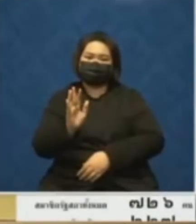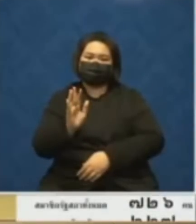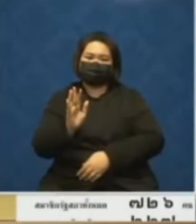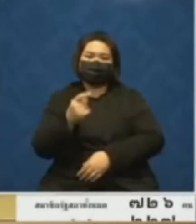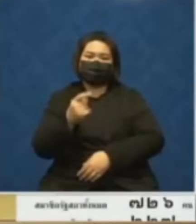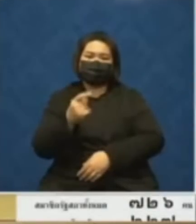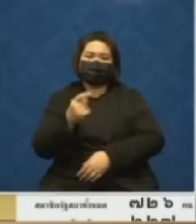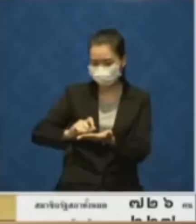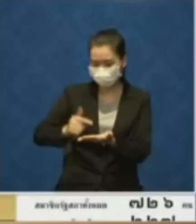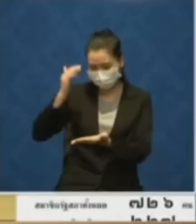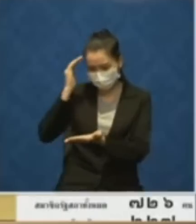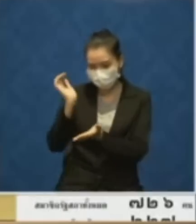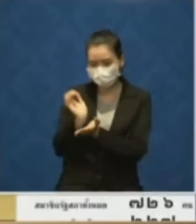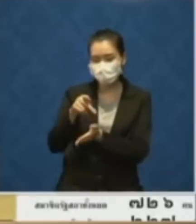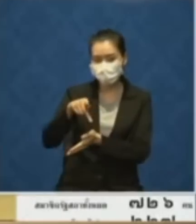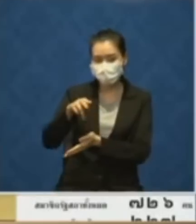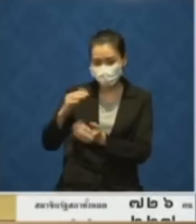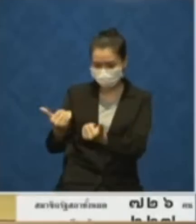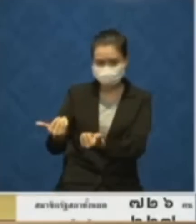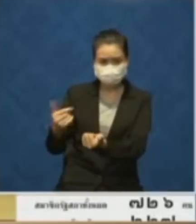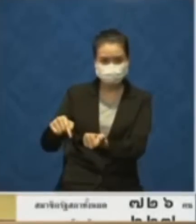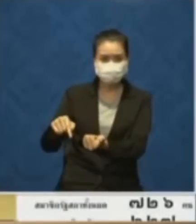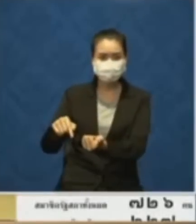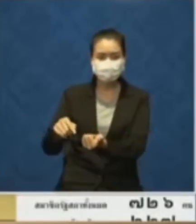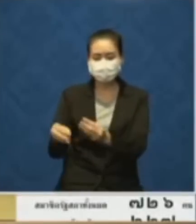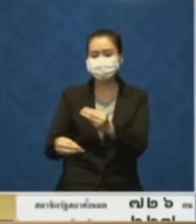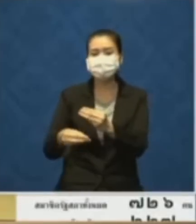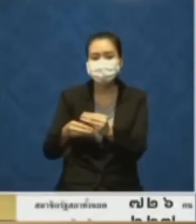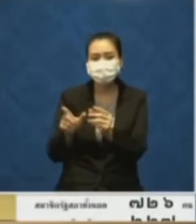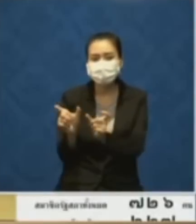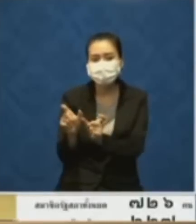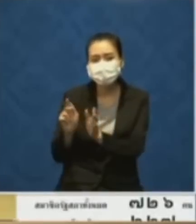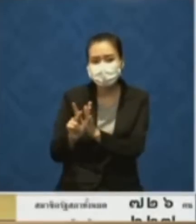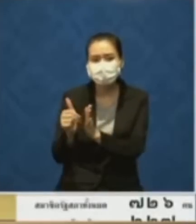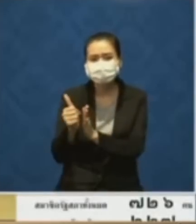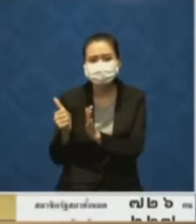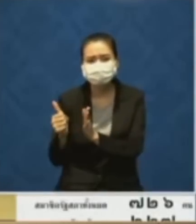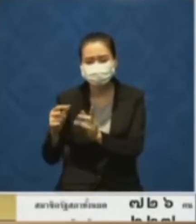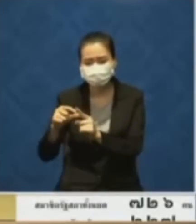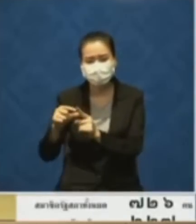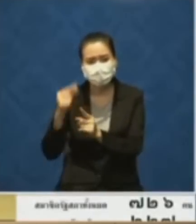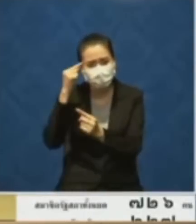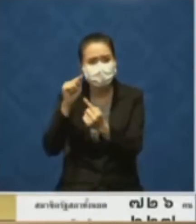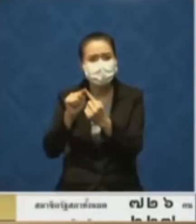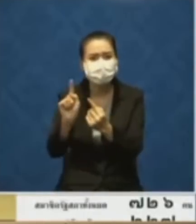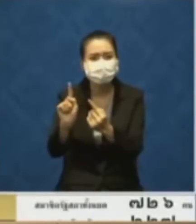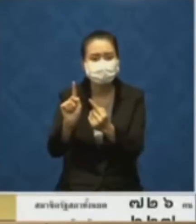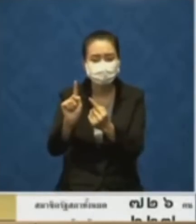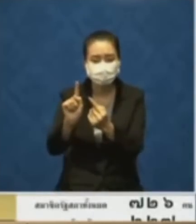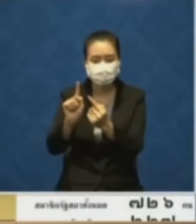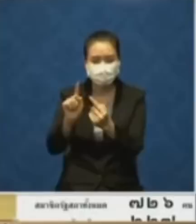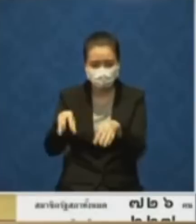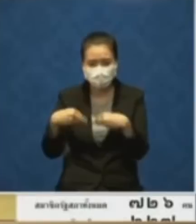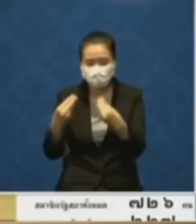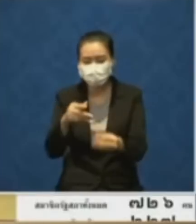มคู่กไ 2 อันเขาประทะกันเี้ืตำรวเขไม่ยอมแต่ว่าถ้ในความคุเซรีย์คิดอแบ